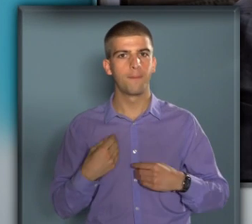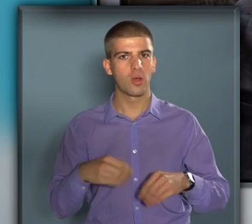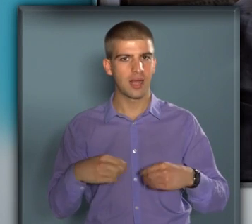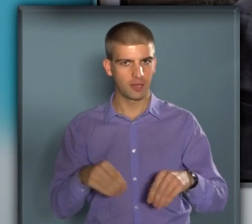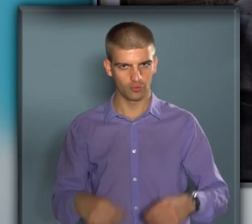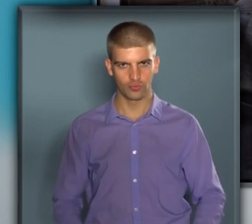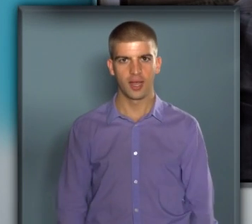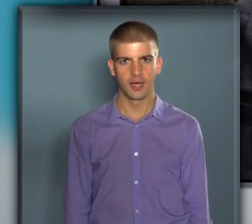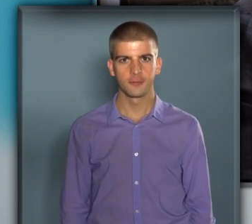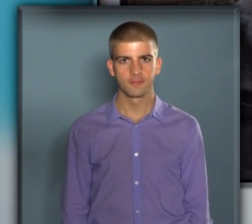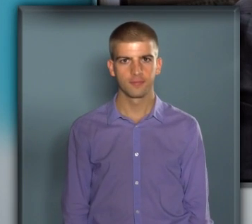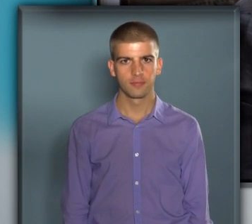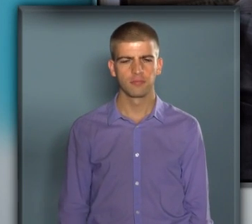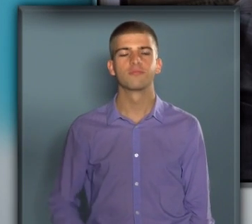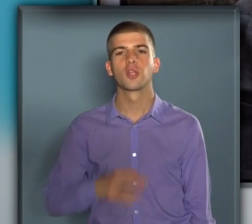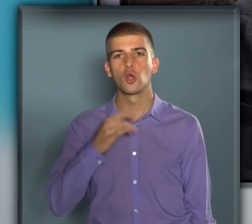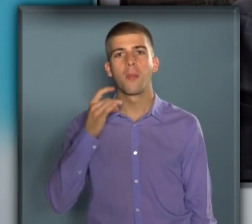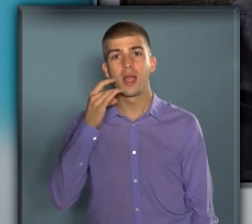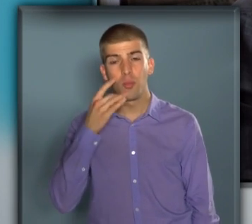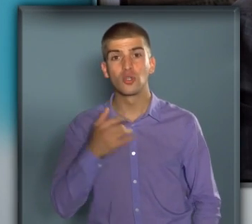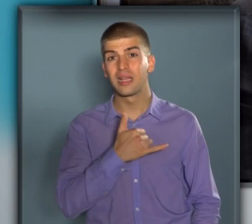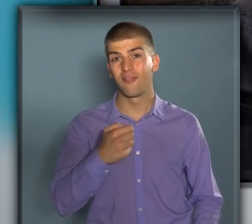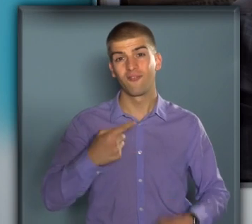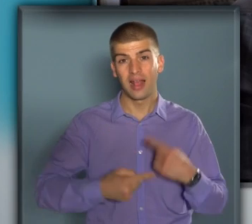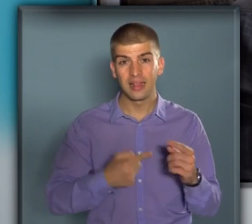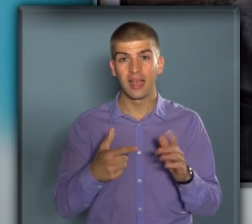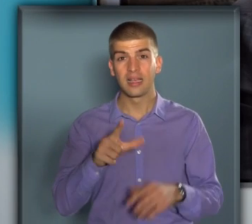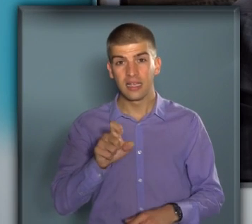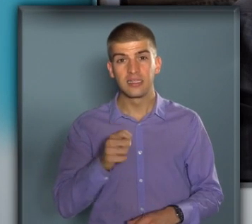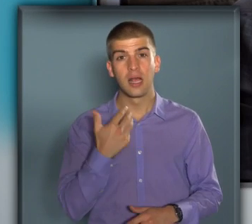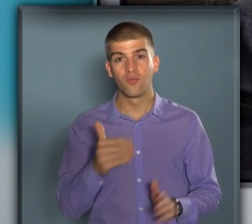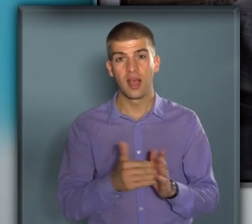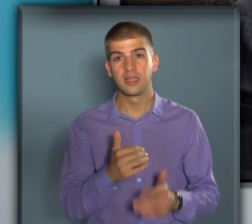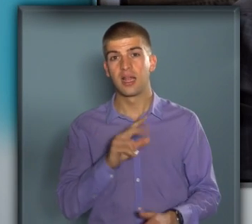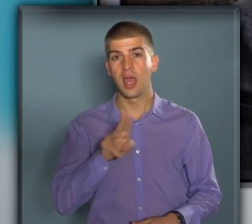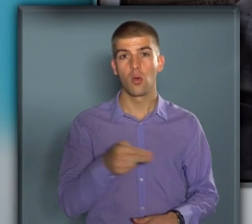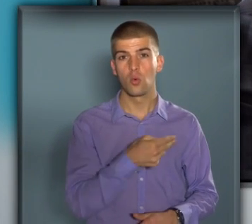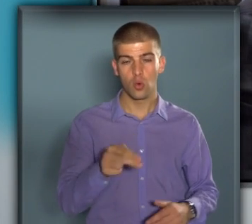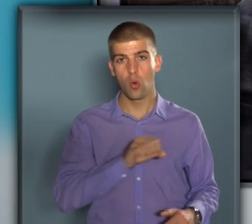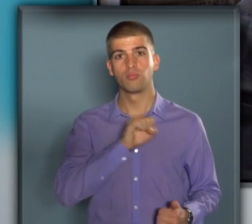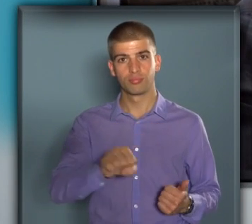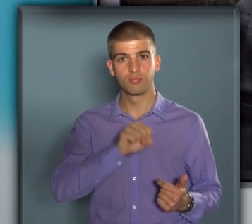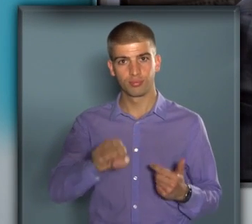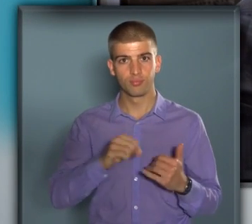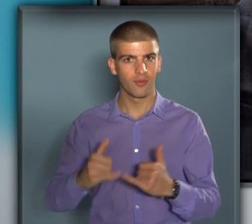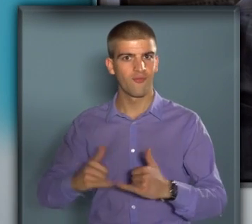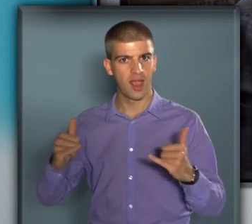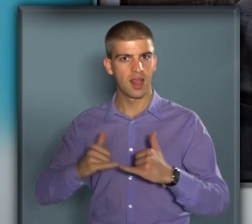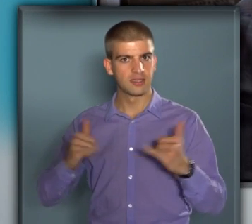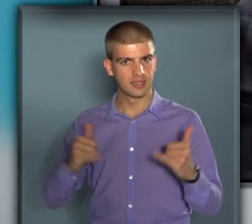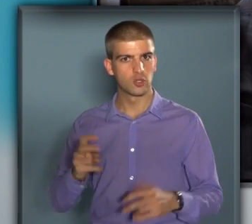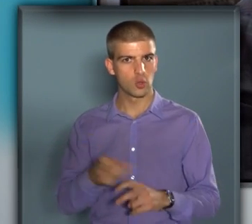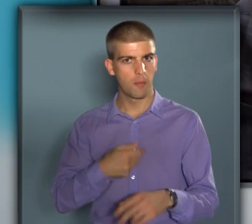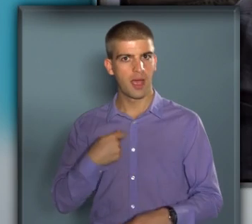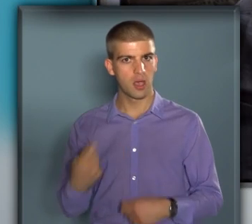A Robert BOS vállalja, hogy 5 éven keresztül évente 250 000 euróval hozzájárul a kerület fejlesztési